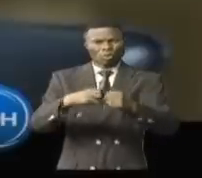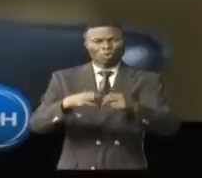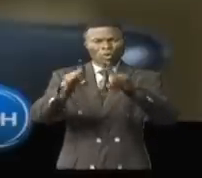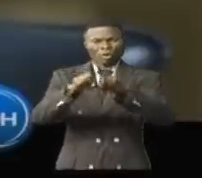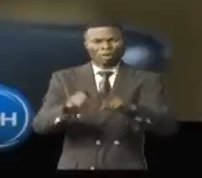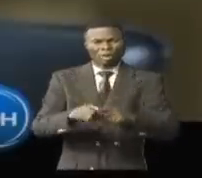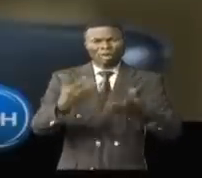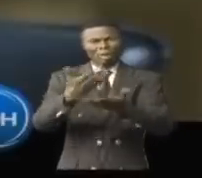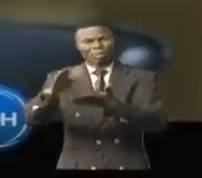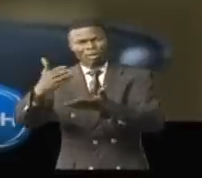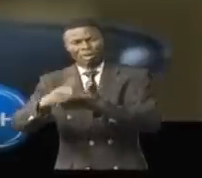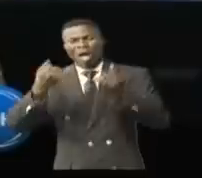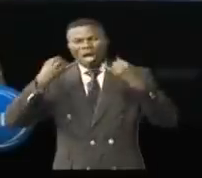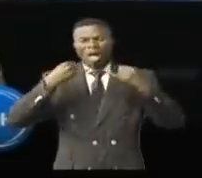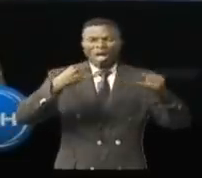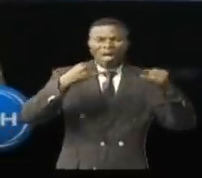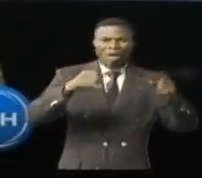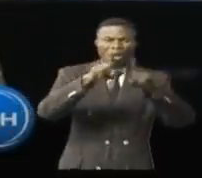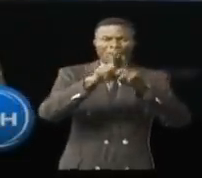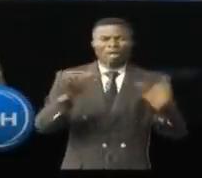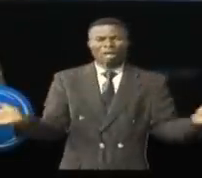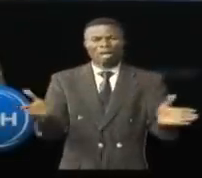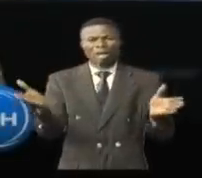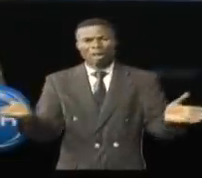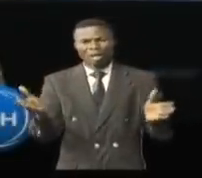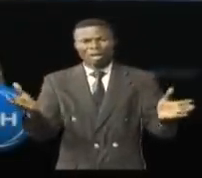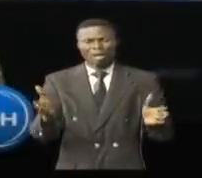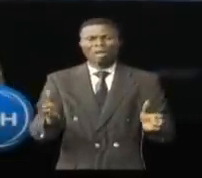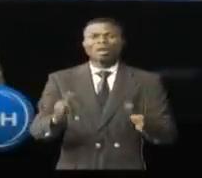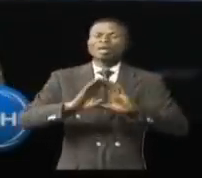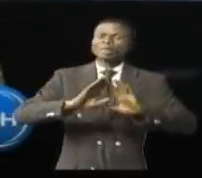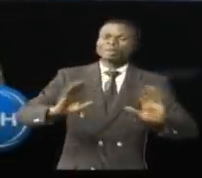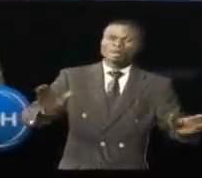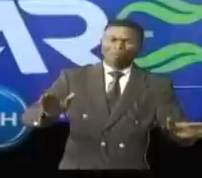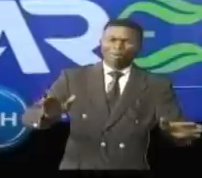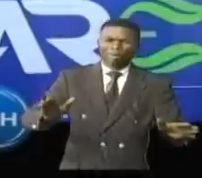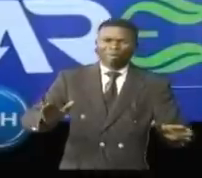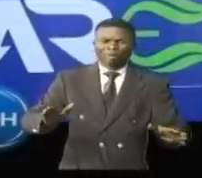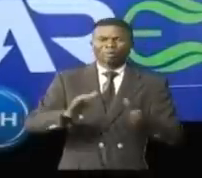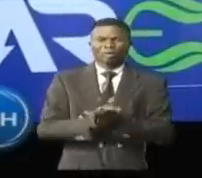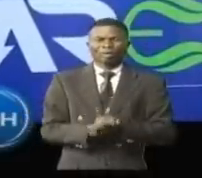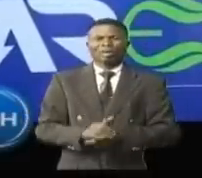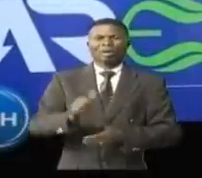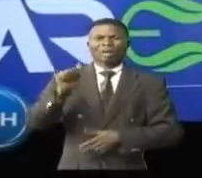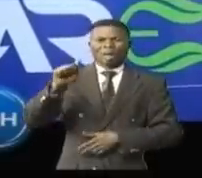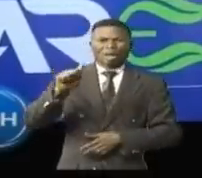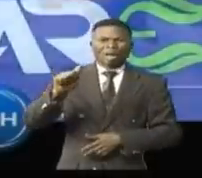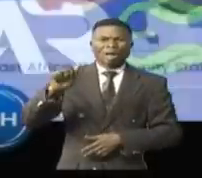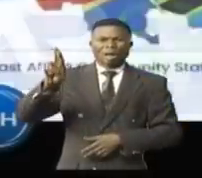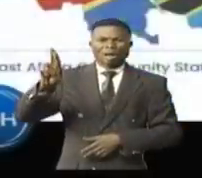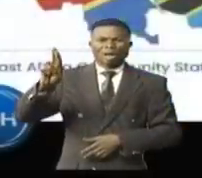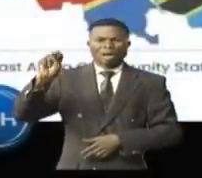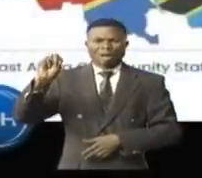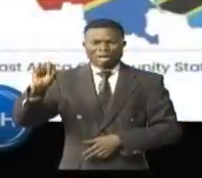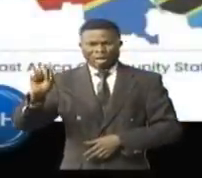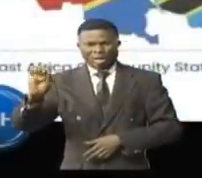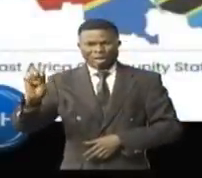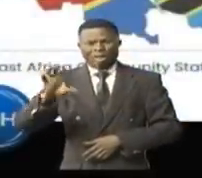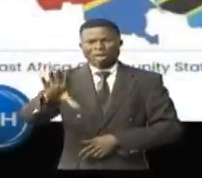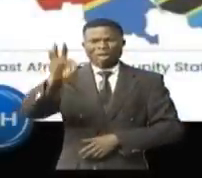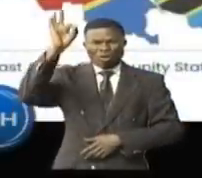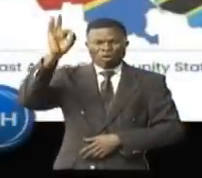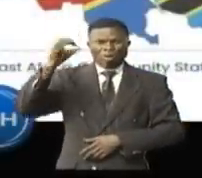le partage d'informations et le renforcement durable des capacités. L'ARE a été retenue comme